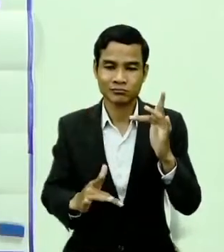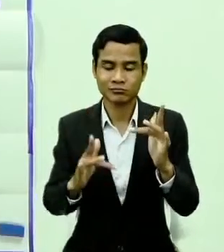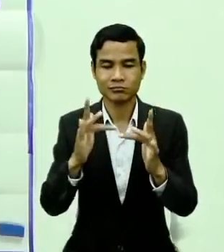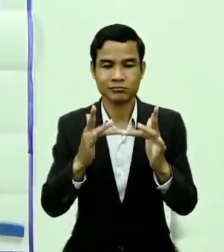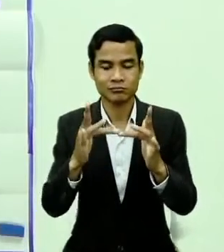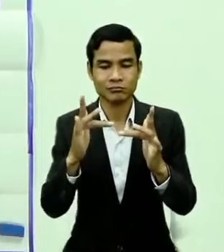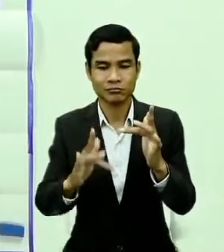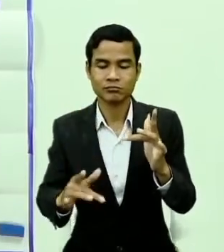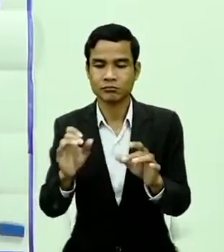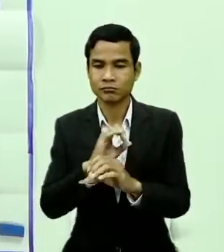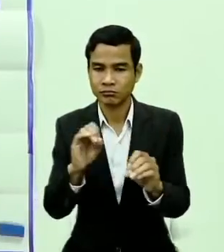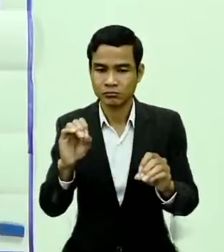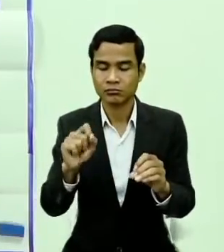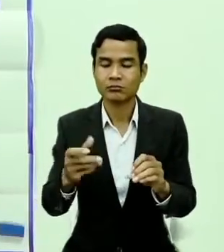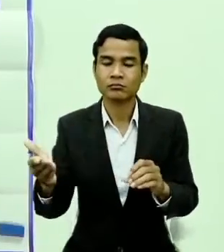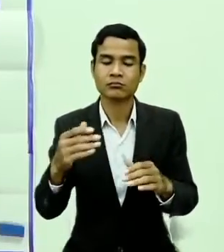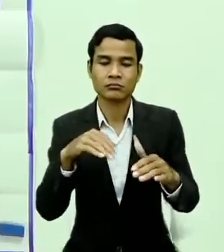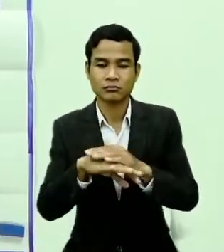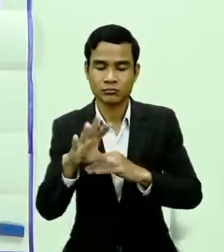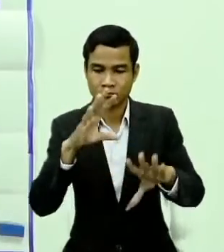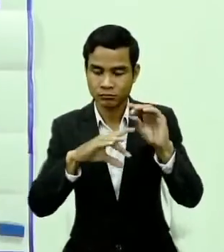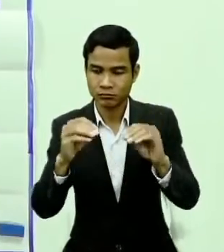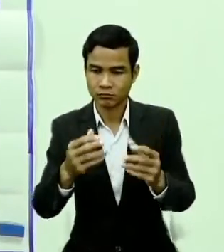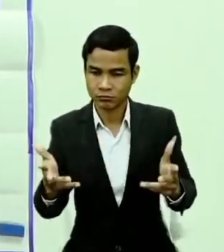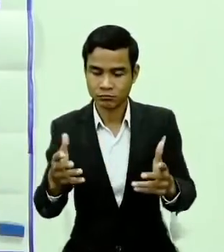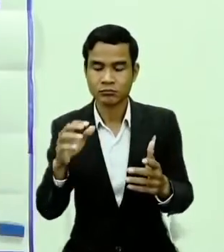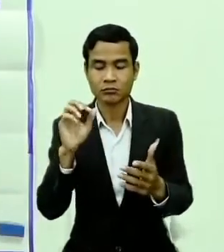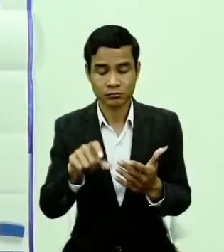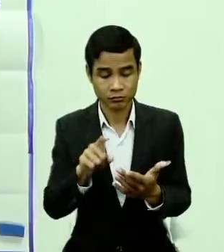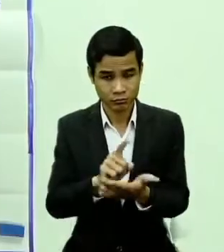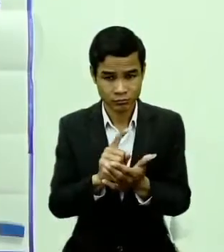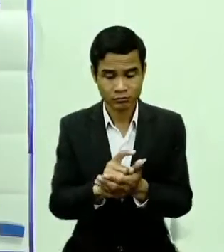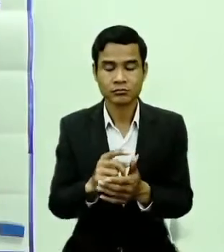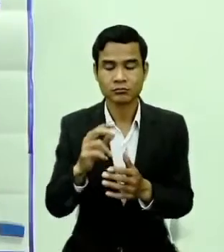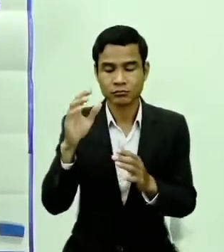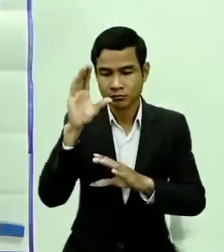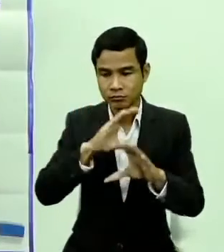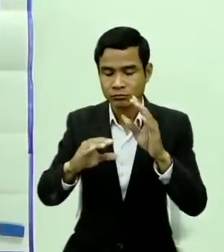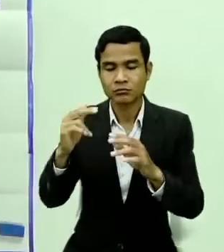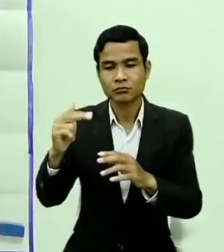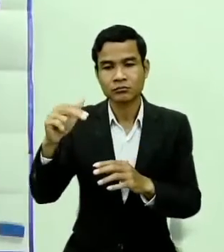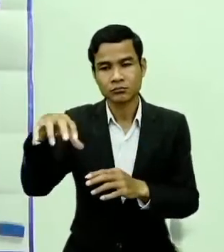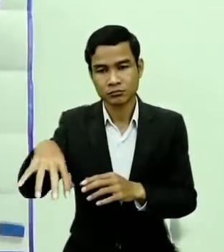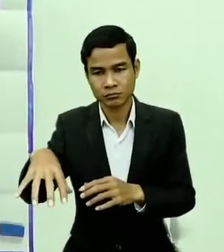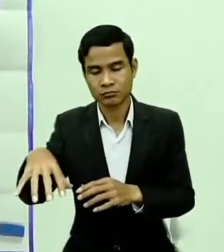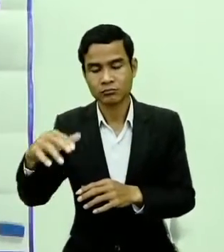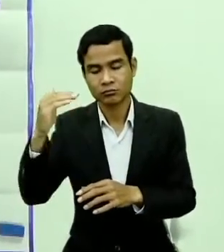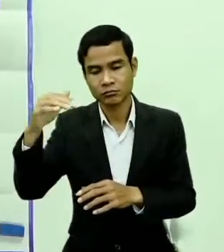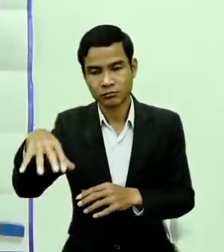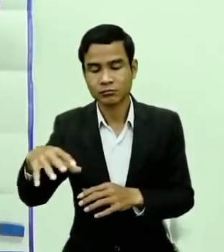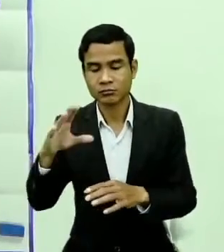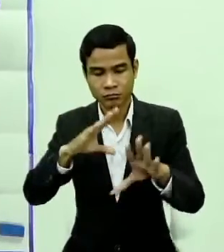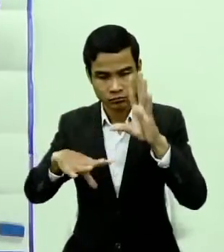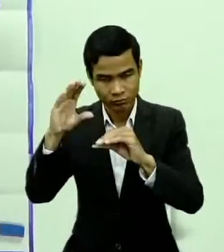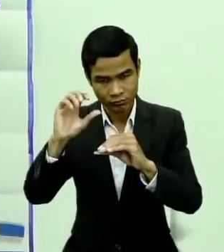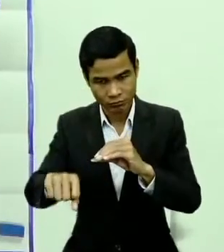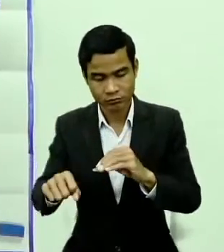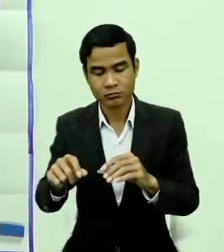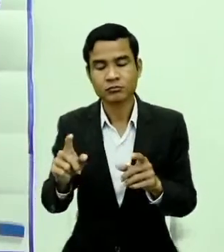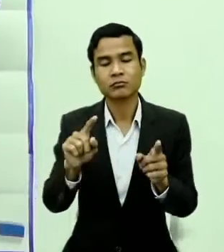chẳng nước tê để cho riêng con thở thơ mệnh chà cứ con trâu từ rô cả lại ná đại ai riêng bàn mình này thà từ cả lại